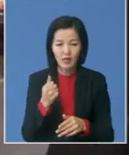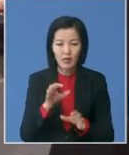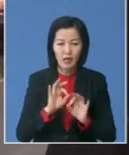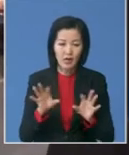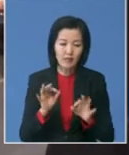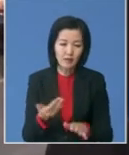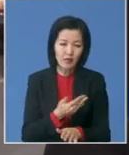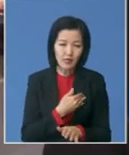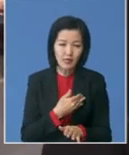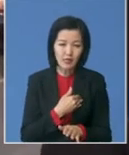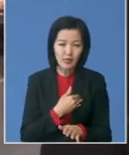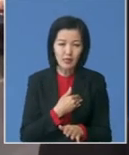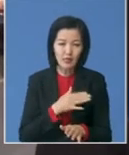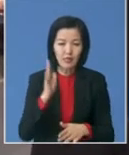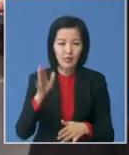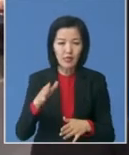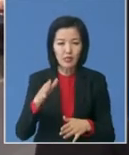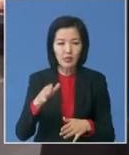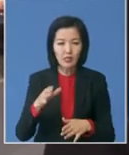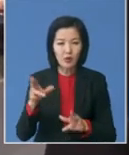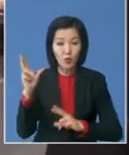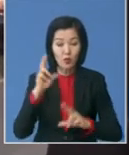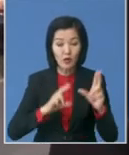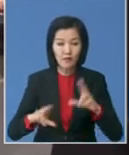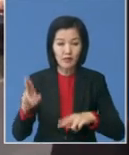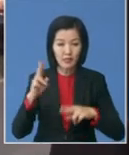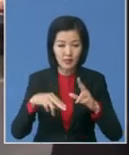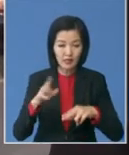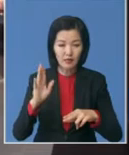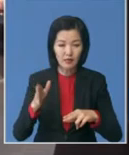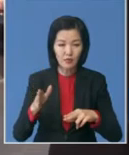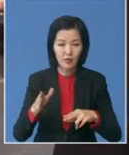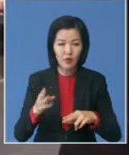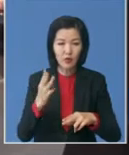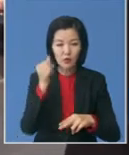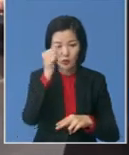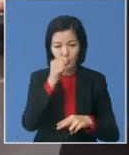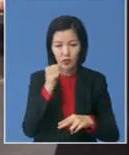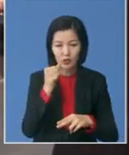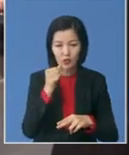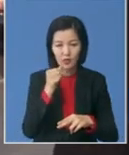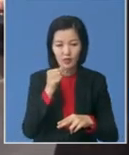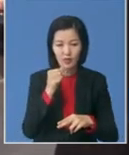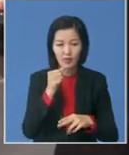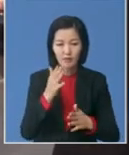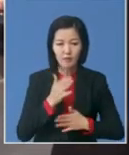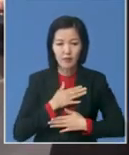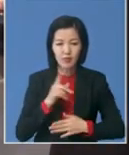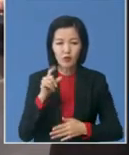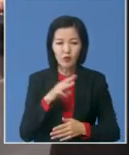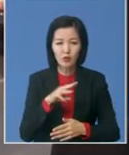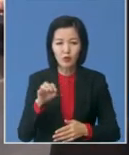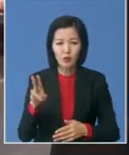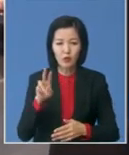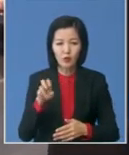келешекте мынау Орталық Азия университеті салынады. Осы соңғы алдағы үш жылдың ішінде бізде 100 миллион